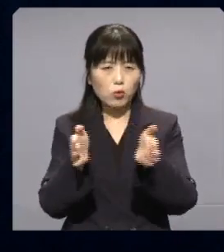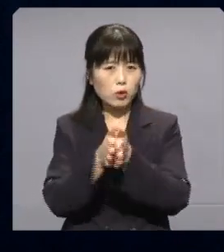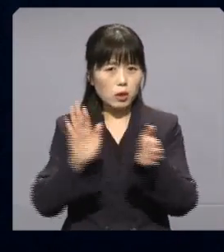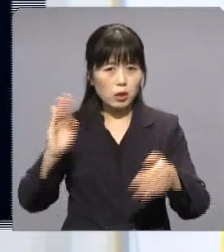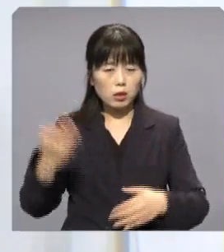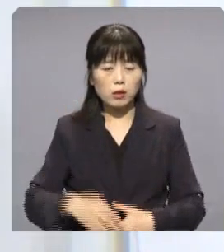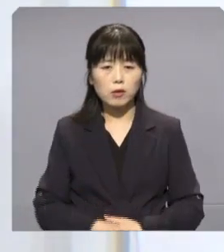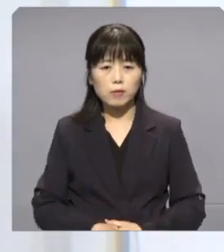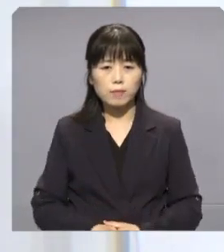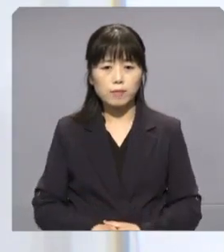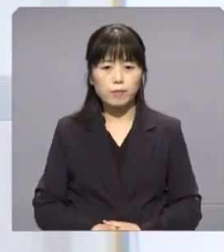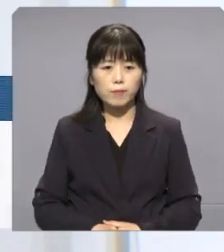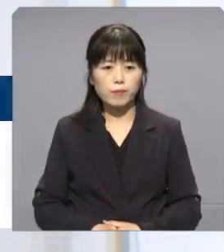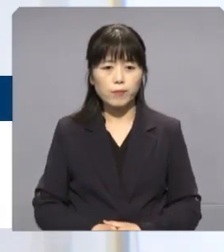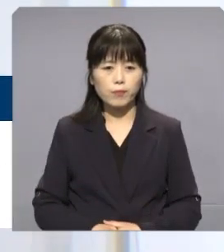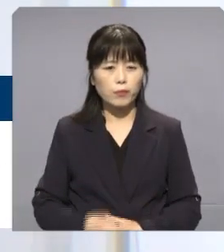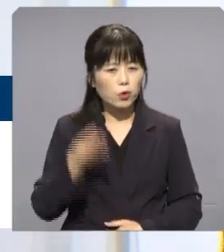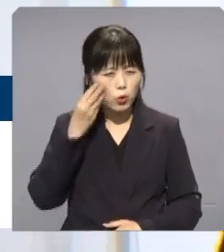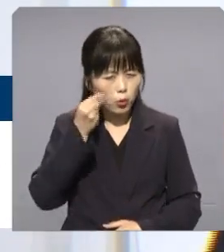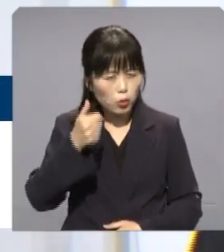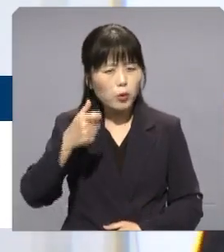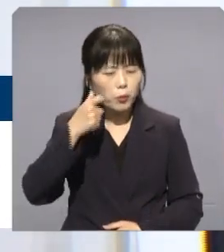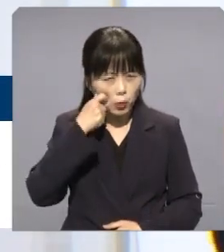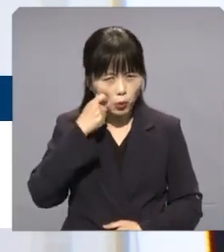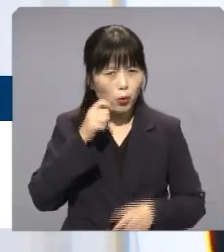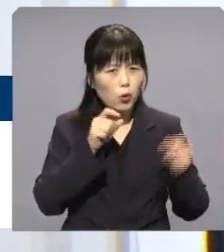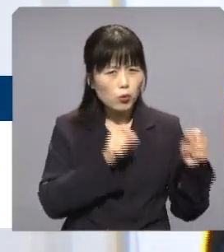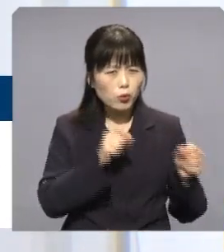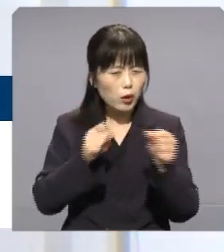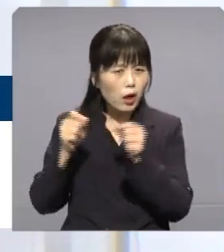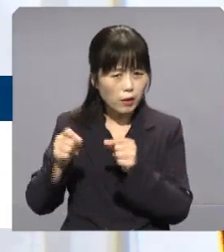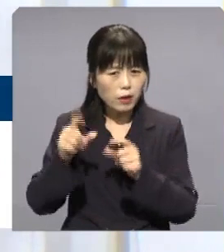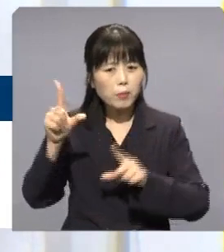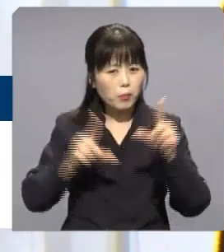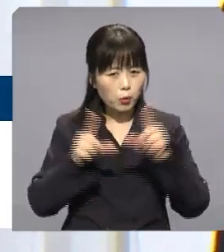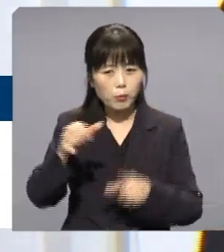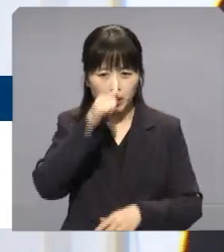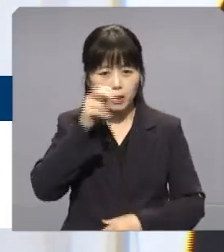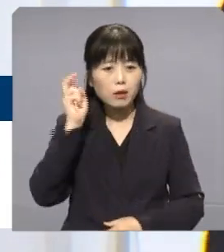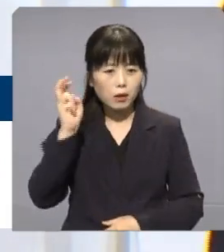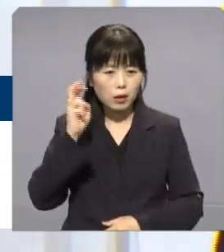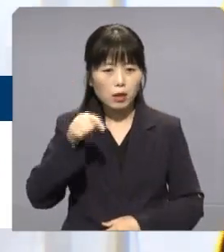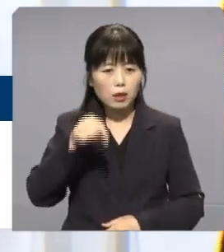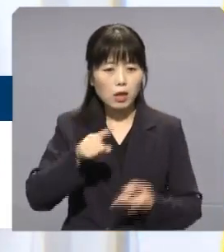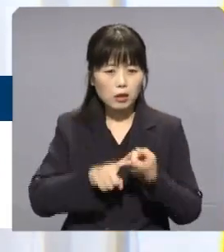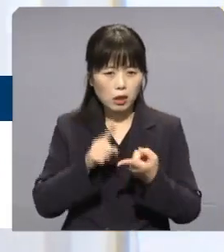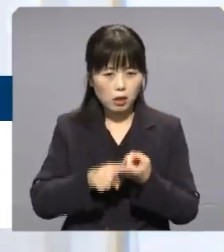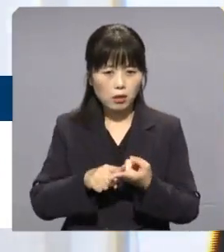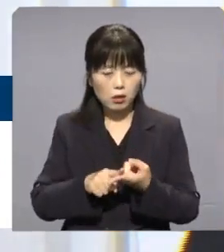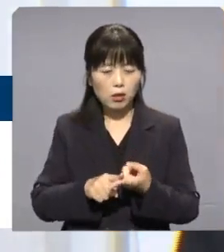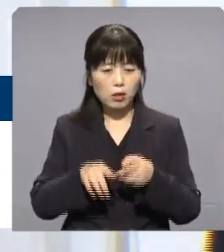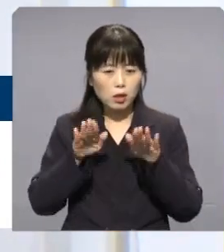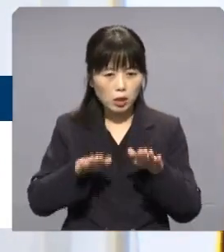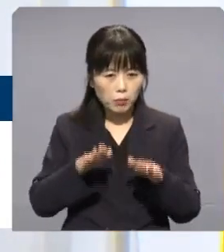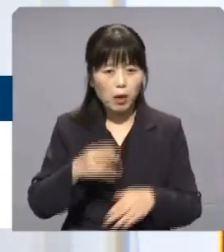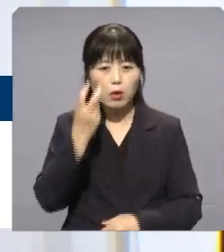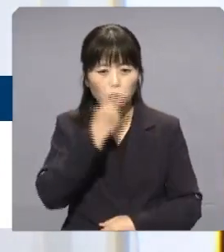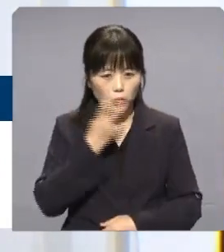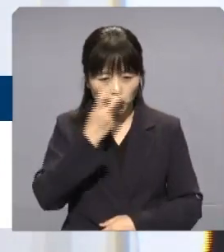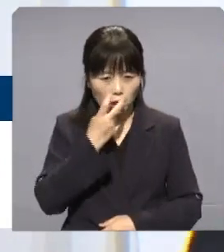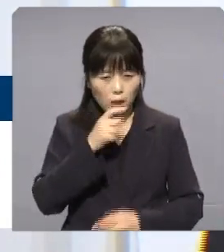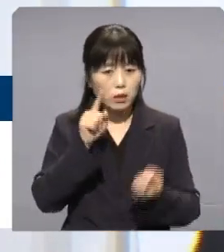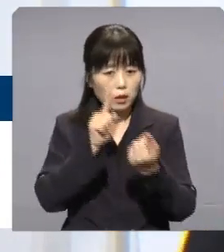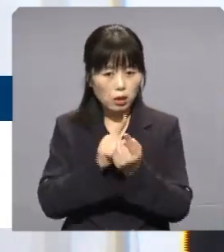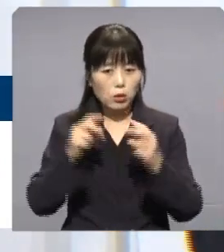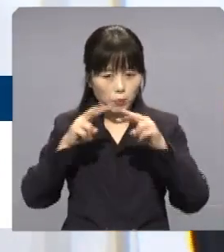들어갔습니다. 좀 매끄럽지도 못하고 좀 지연된 면이 좀 있는 것 같습니다. 이 부분도 이번에 수사나